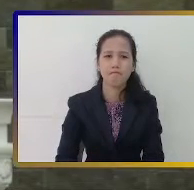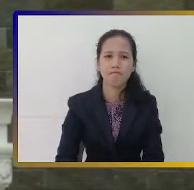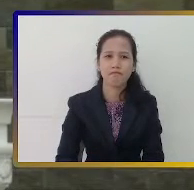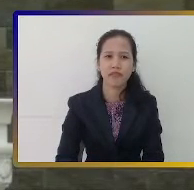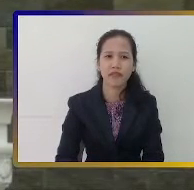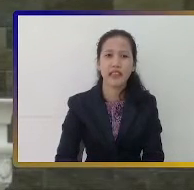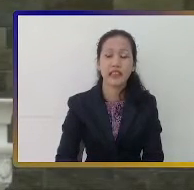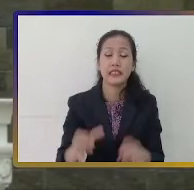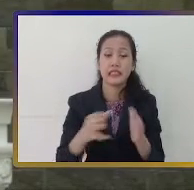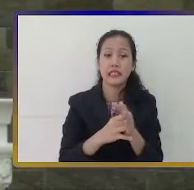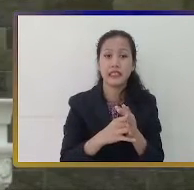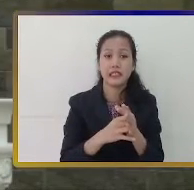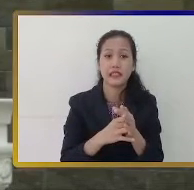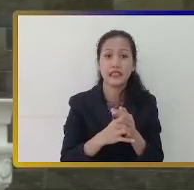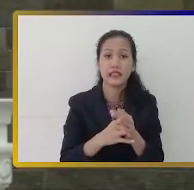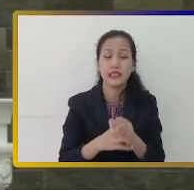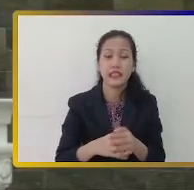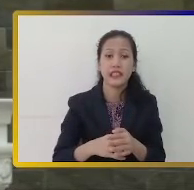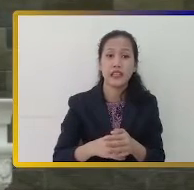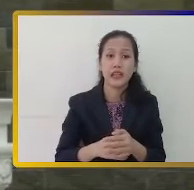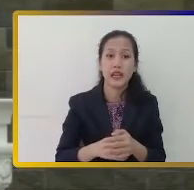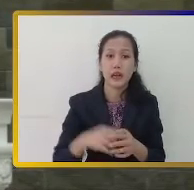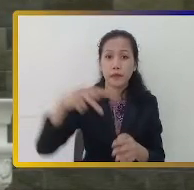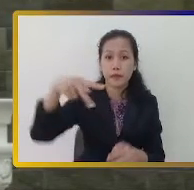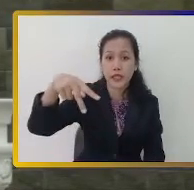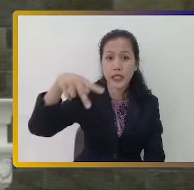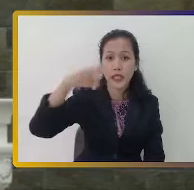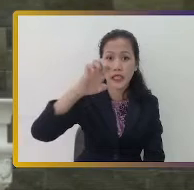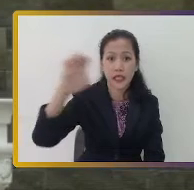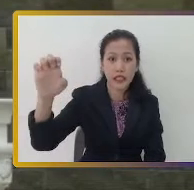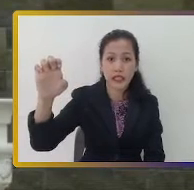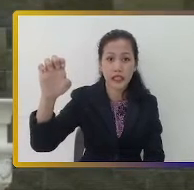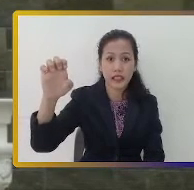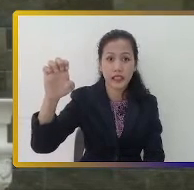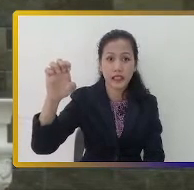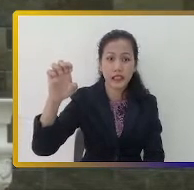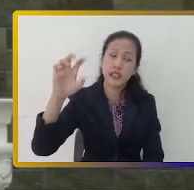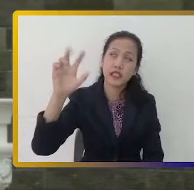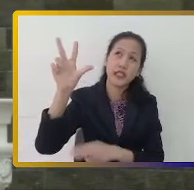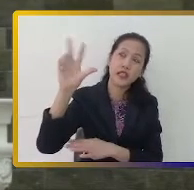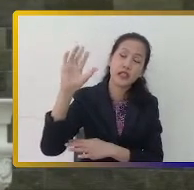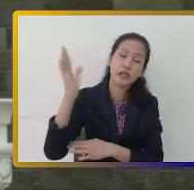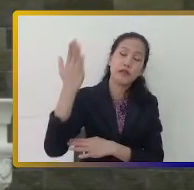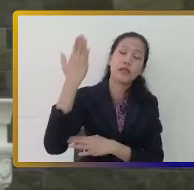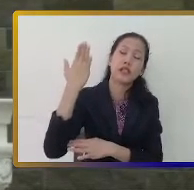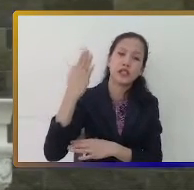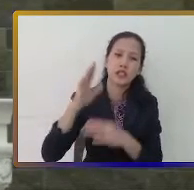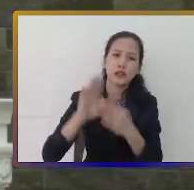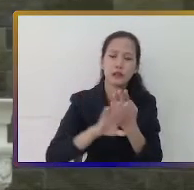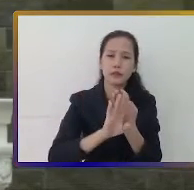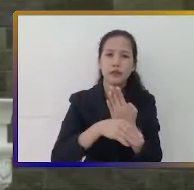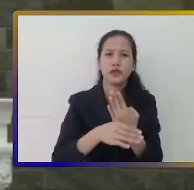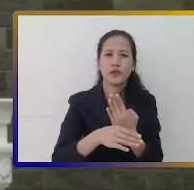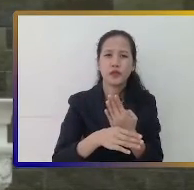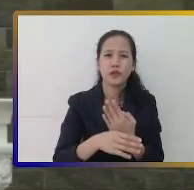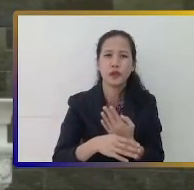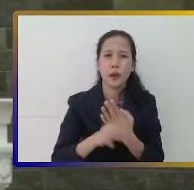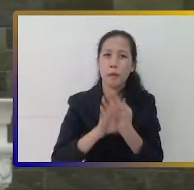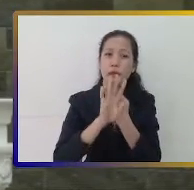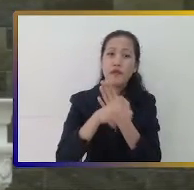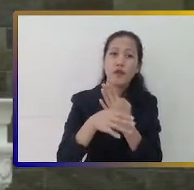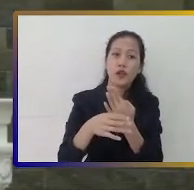Naiumihi po ako every 2 a.m. or 3 a.m. in the morning. At bago po ako humiga ulit, I take time to